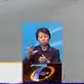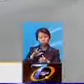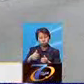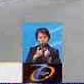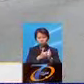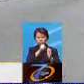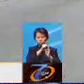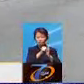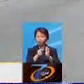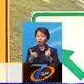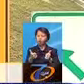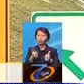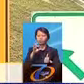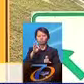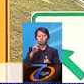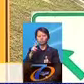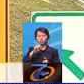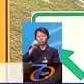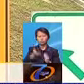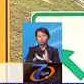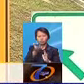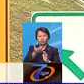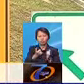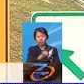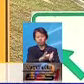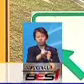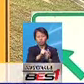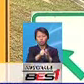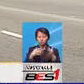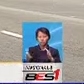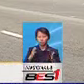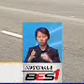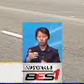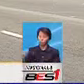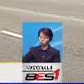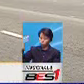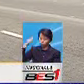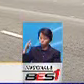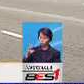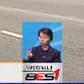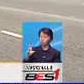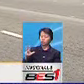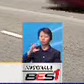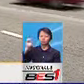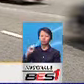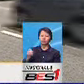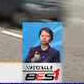telah meningkat kepada 91% selepas pelaksanaannya berbanding 63%